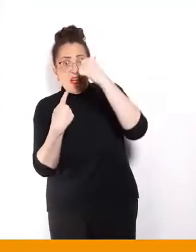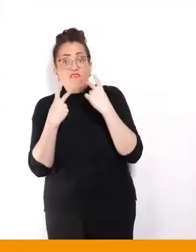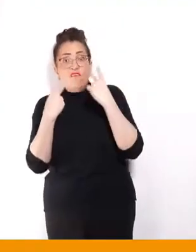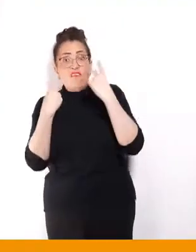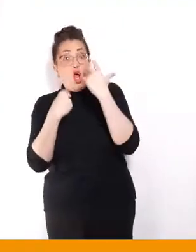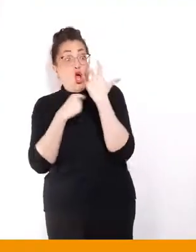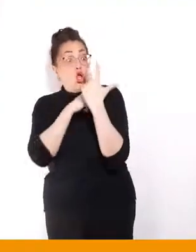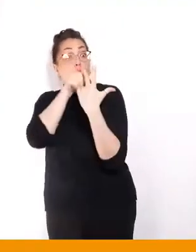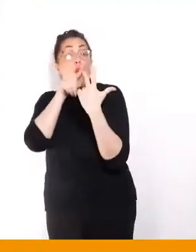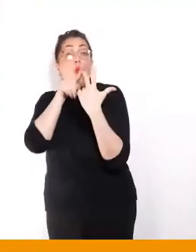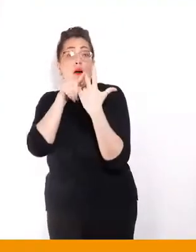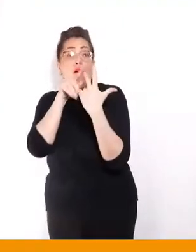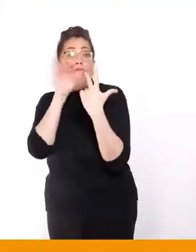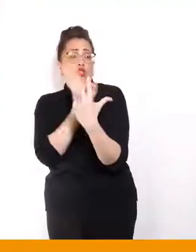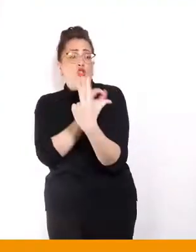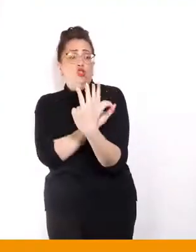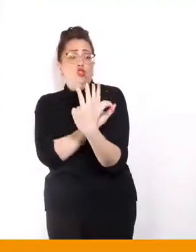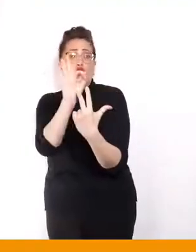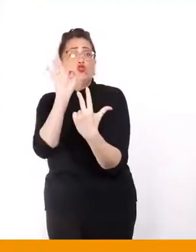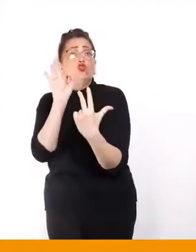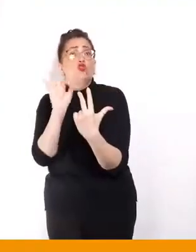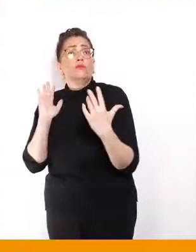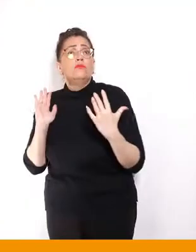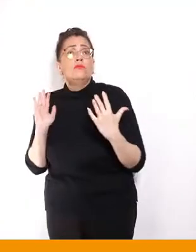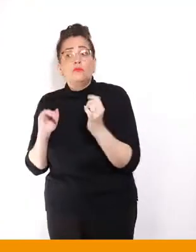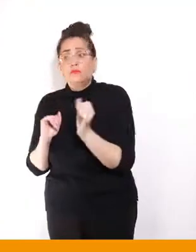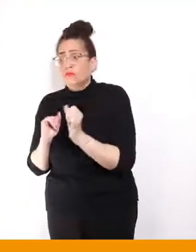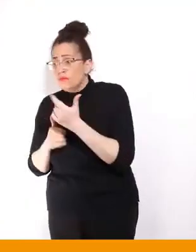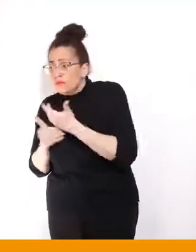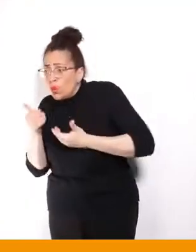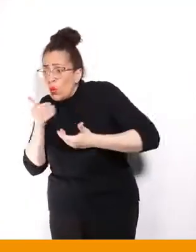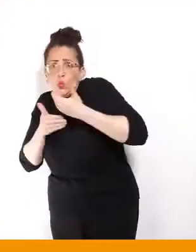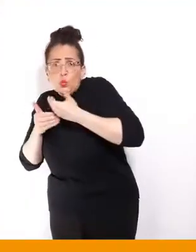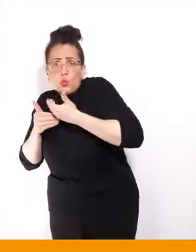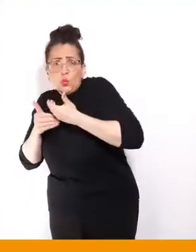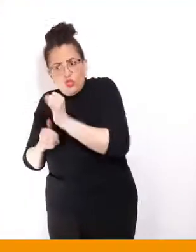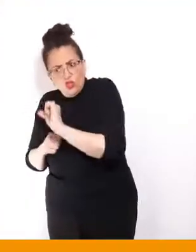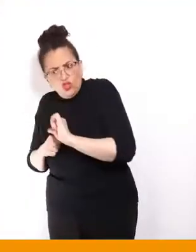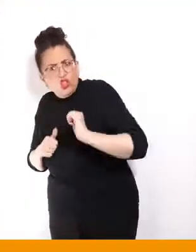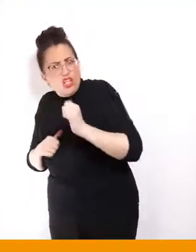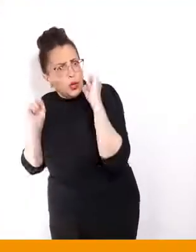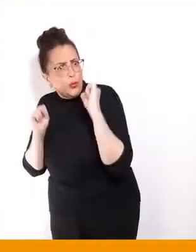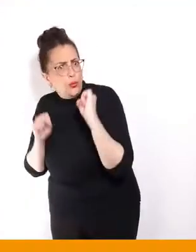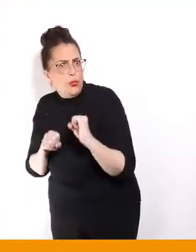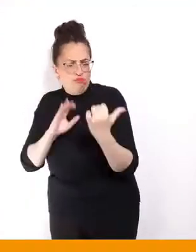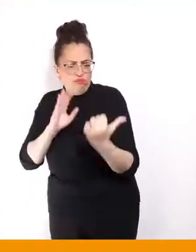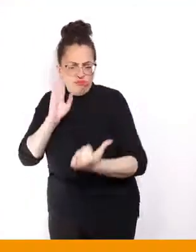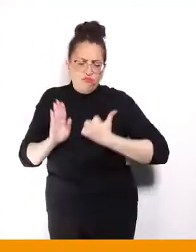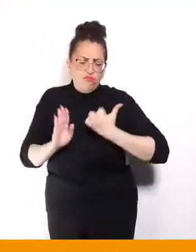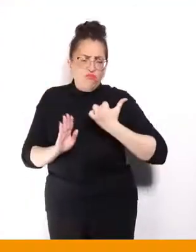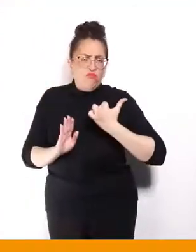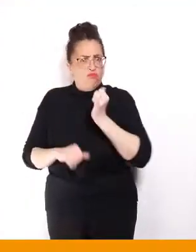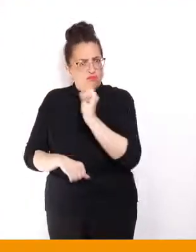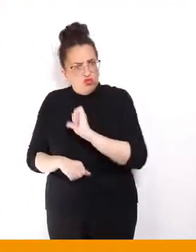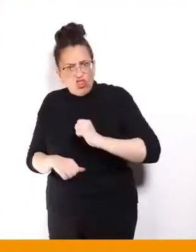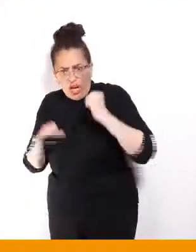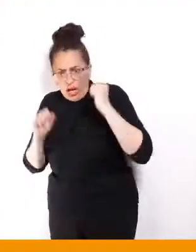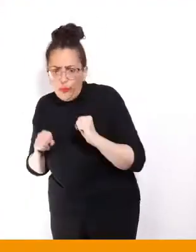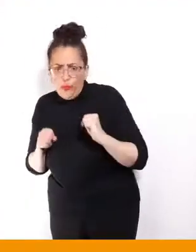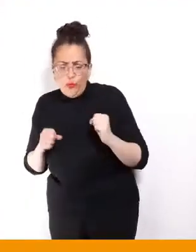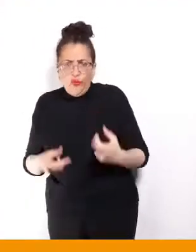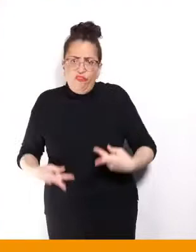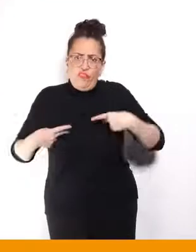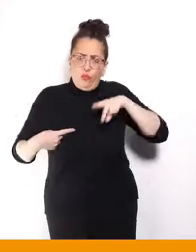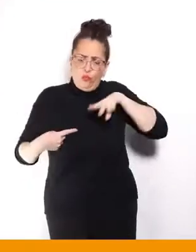chacun de se construire, d'être autonome, et ça c'est essentiel dans la vie, de maîtriser sa vie, d'arriver à faire ses